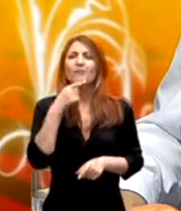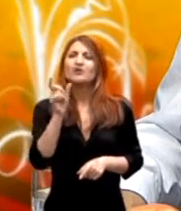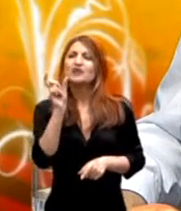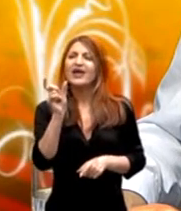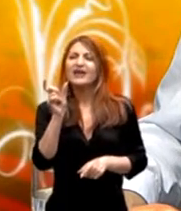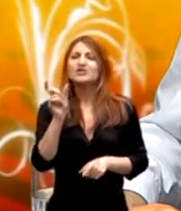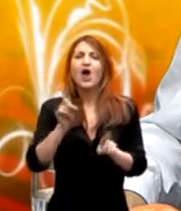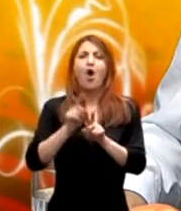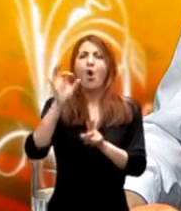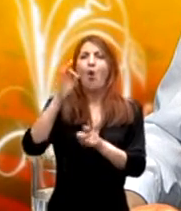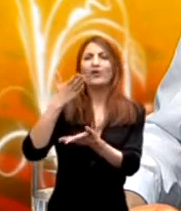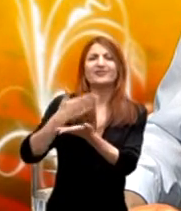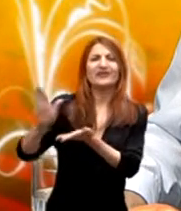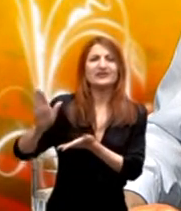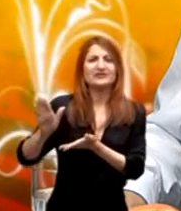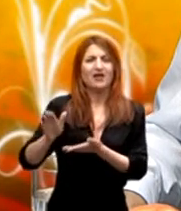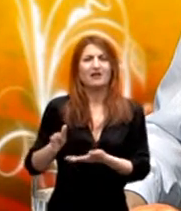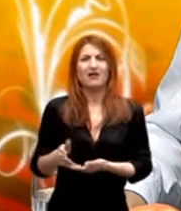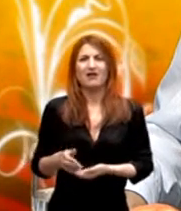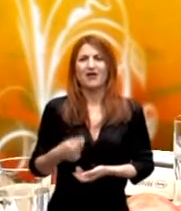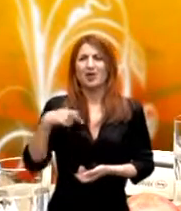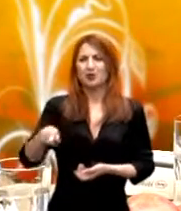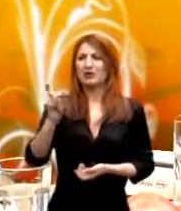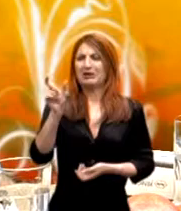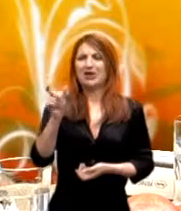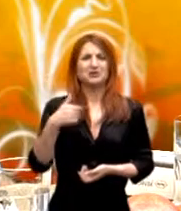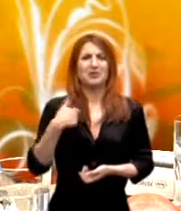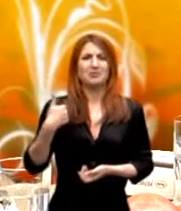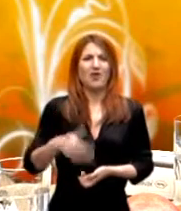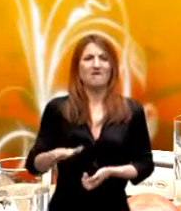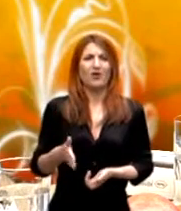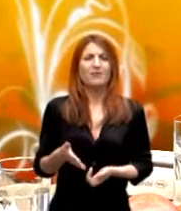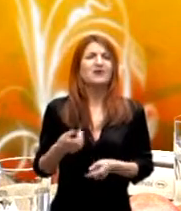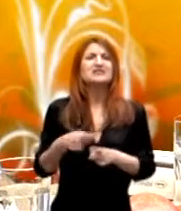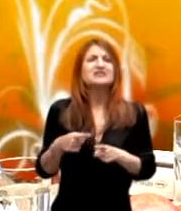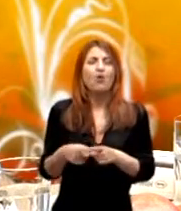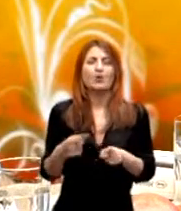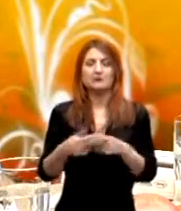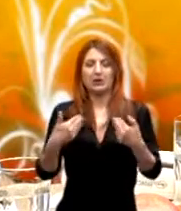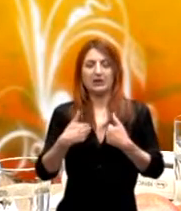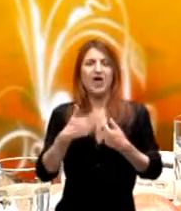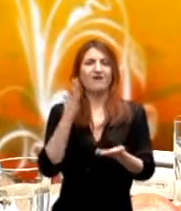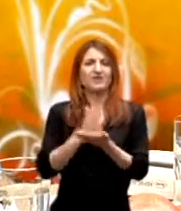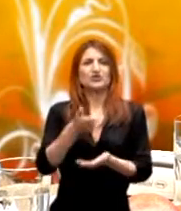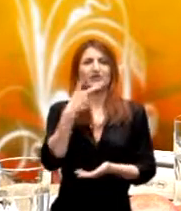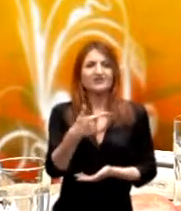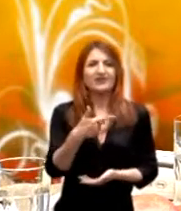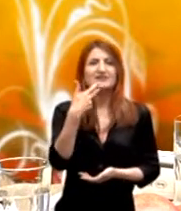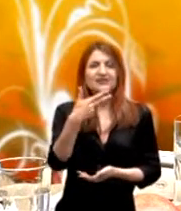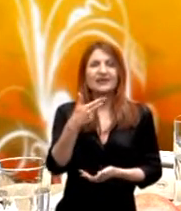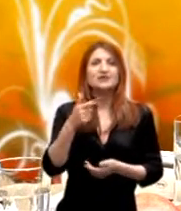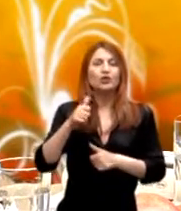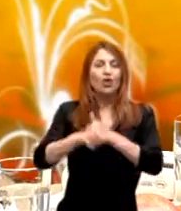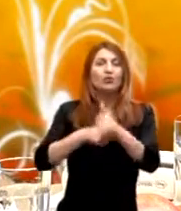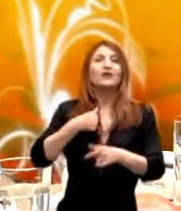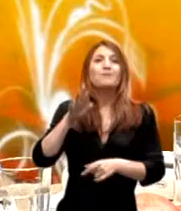zašto je ne volim? Ne volim je zato što ja recimo već 20-30 godina istu težinu